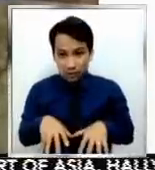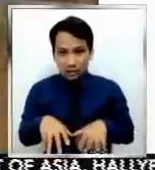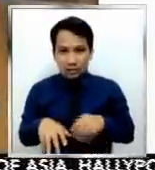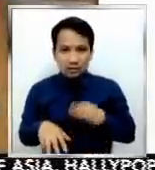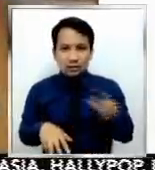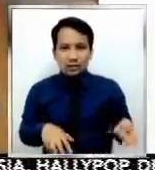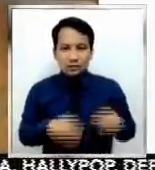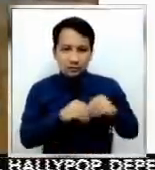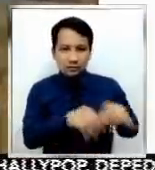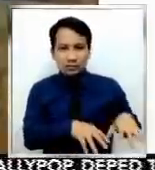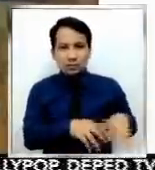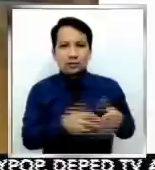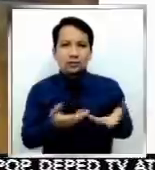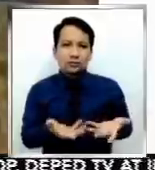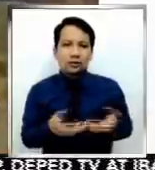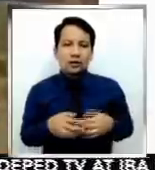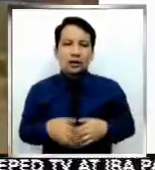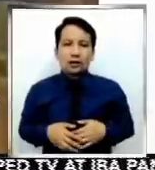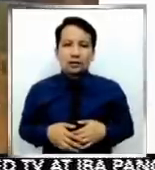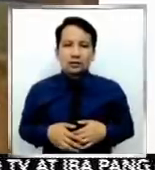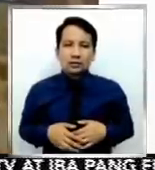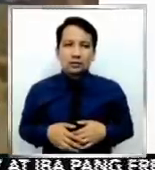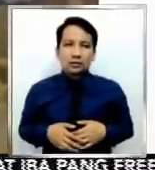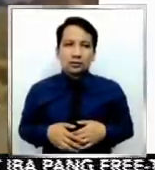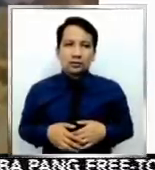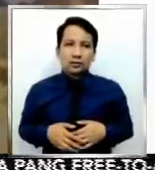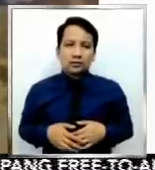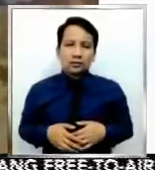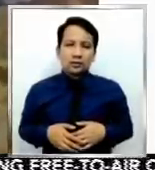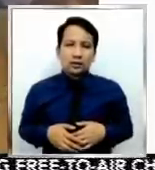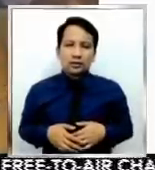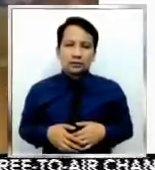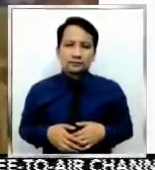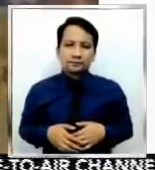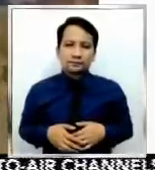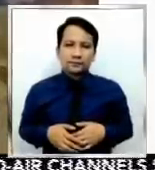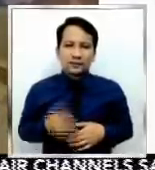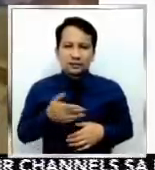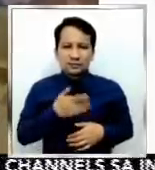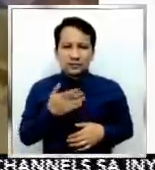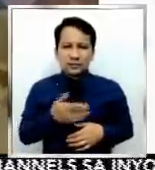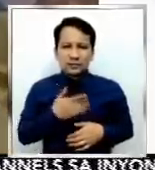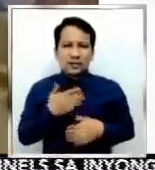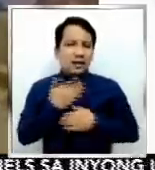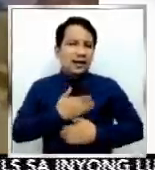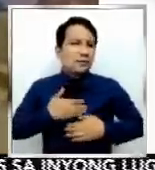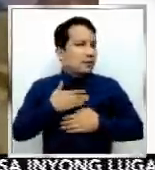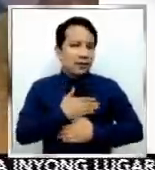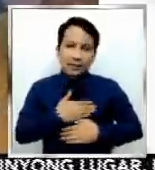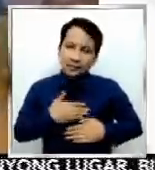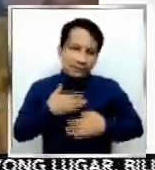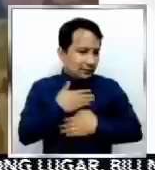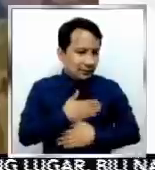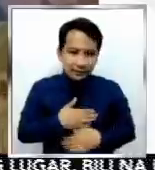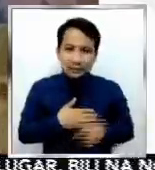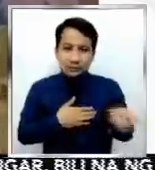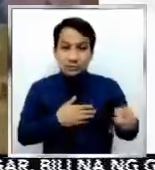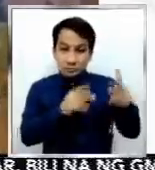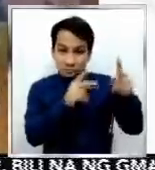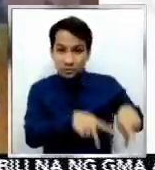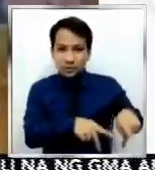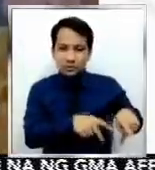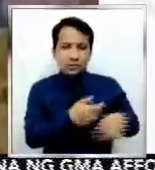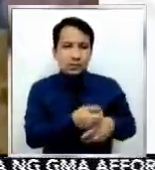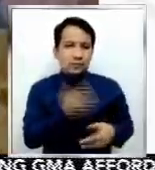nawala lahat yun at tuwang-tuwa na lang ng naramdaman ko at sa taong nakapulot na napakabuti